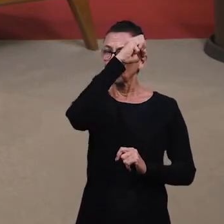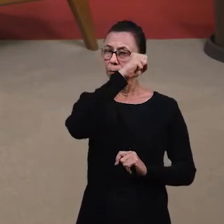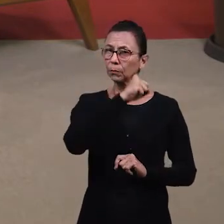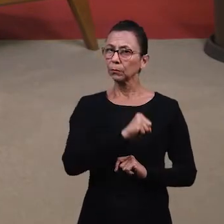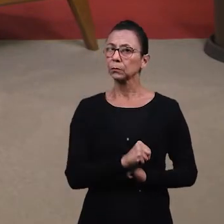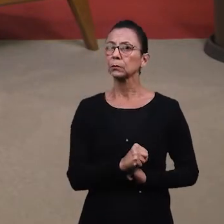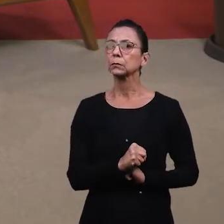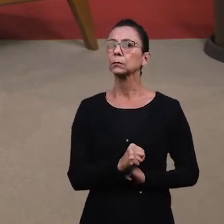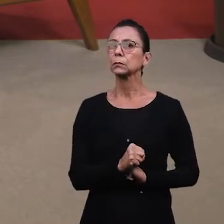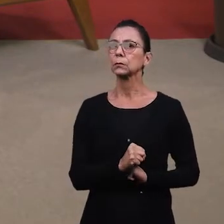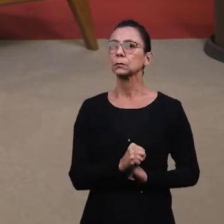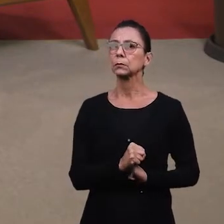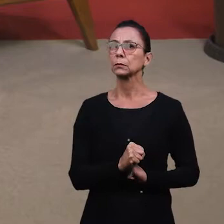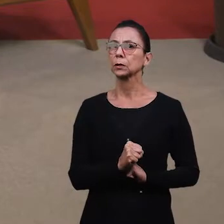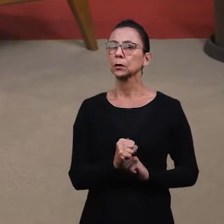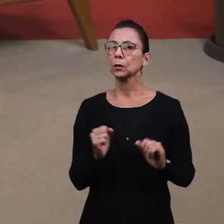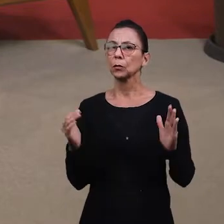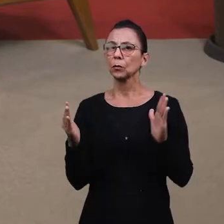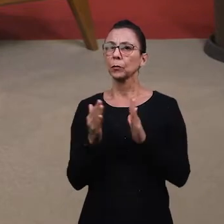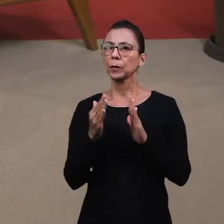éthiques, moraux,